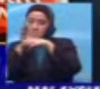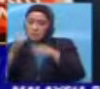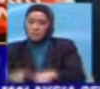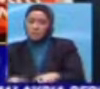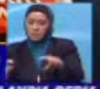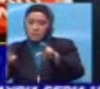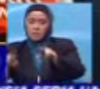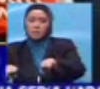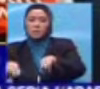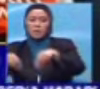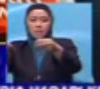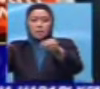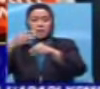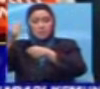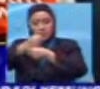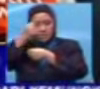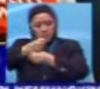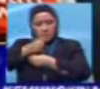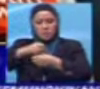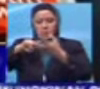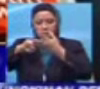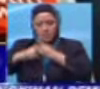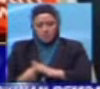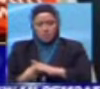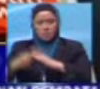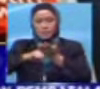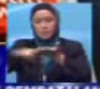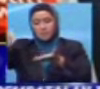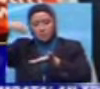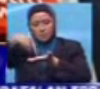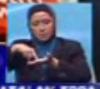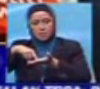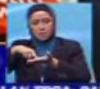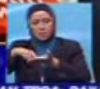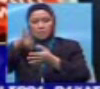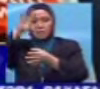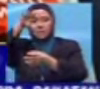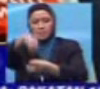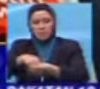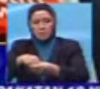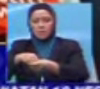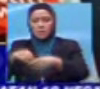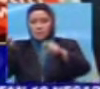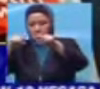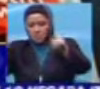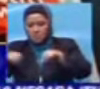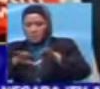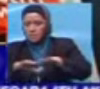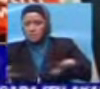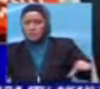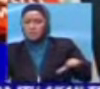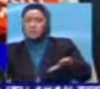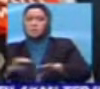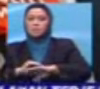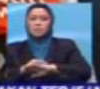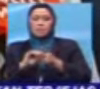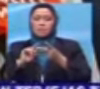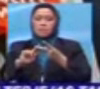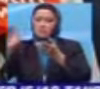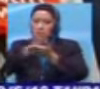ini juga. Kerja-kerja dimulakan minggu ini juga, masuk tapak, clearance and everything, dan kita